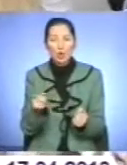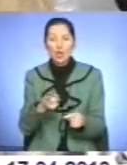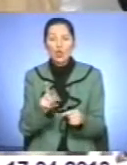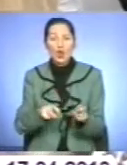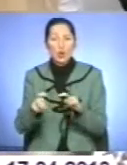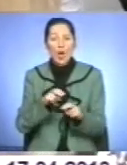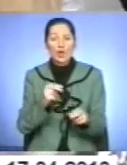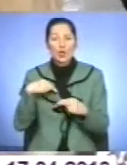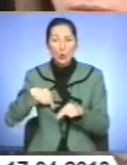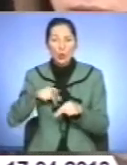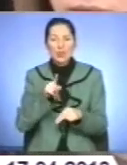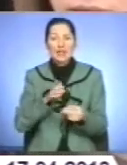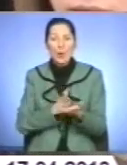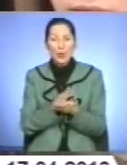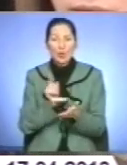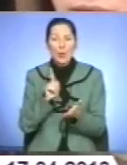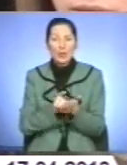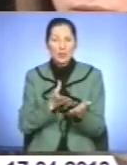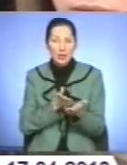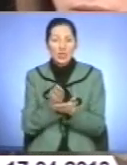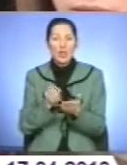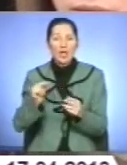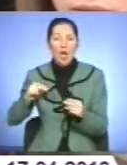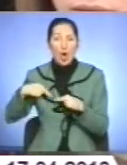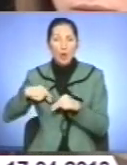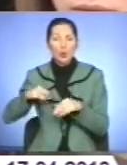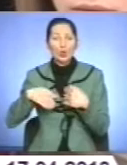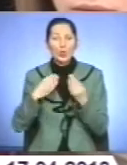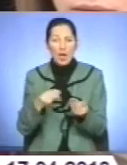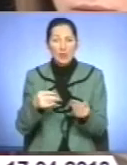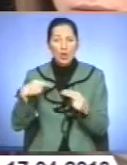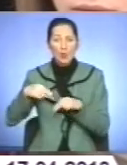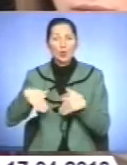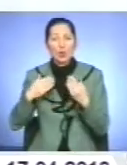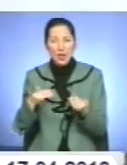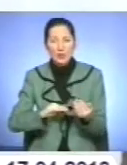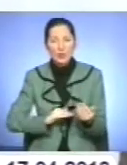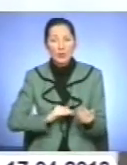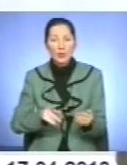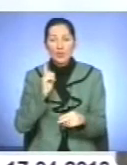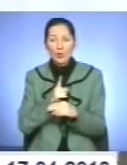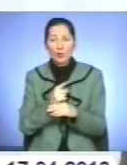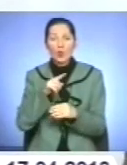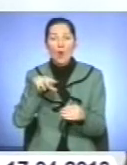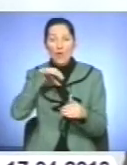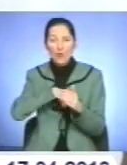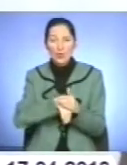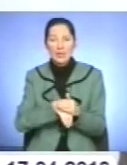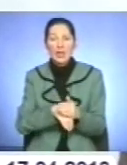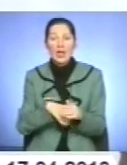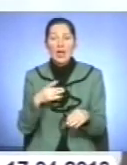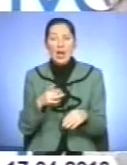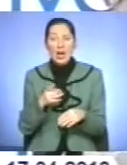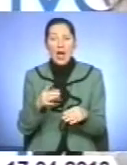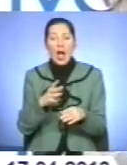За послуги повинен платити роботодавець. Роботодавцям, в свою чергу, заборонено вводити будь-які дискримінаційні вимоги до претендента на